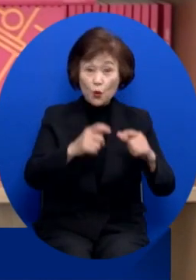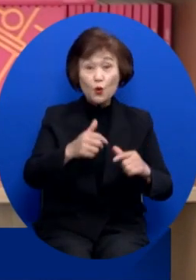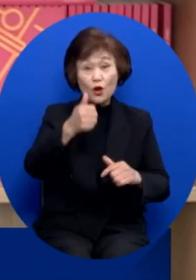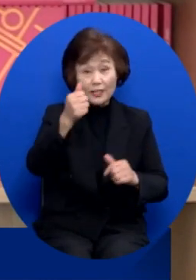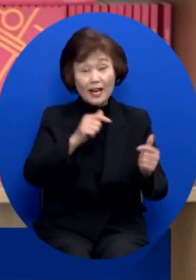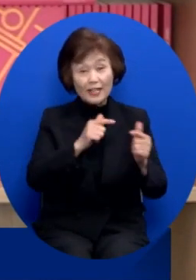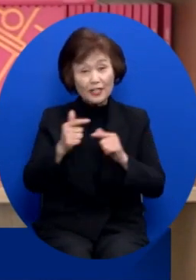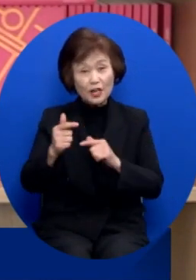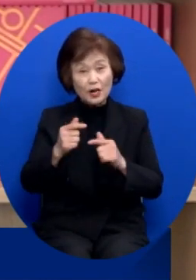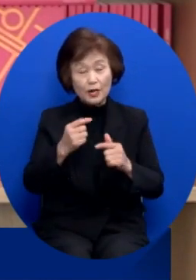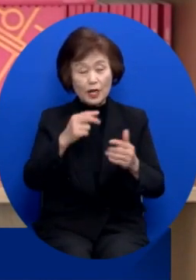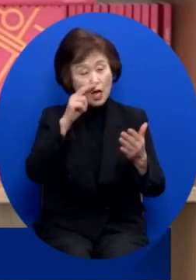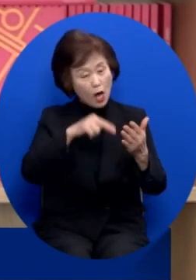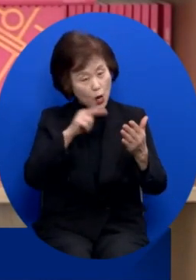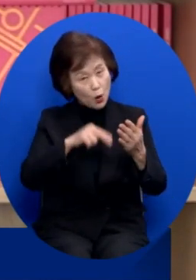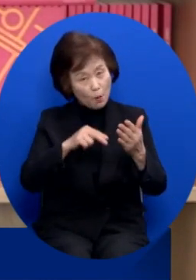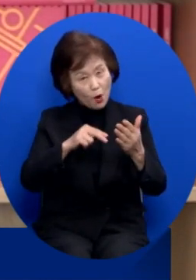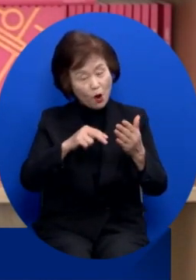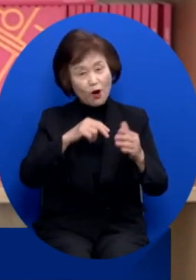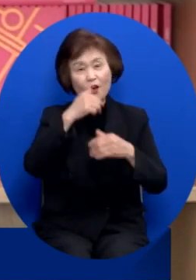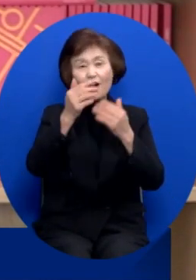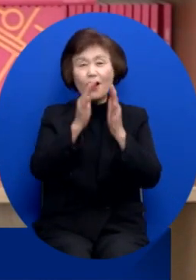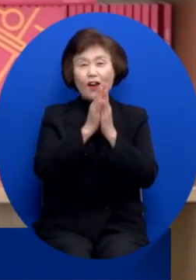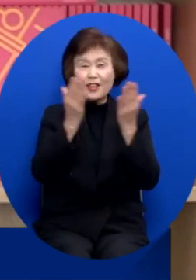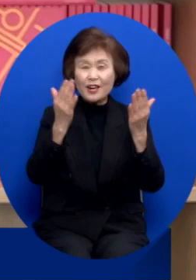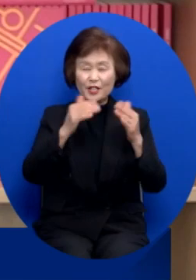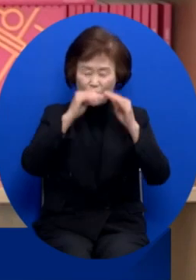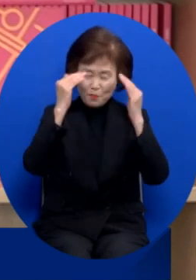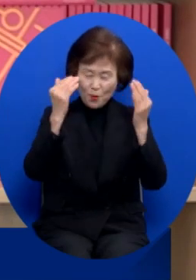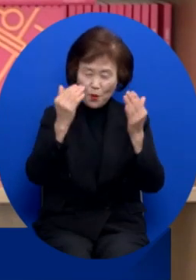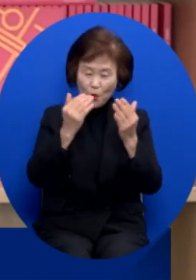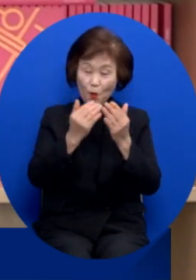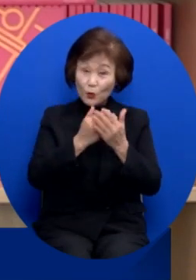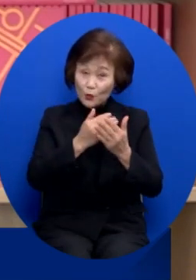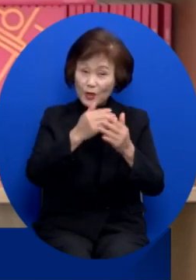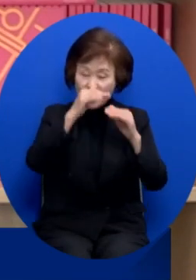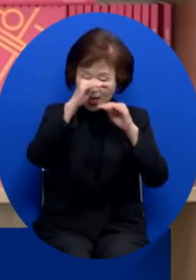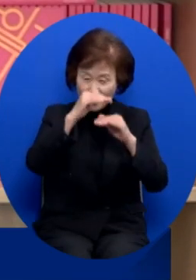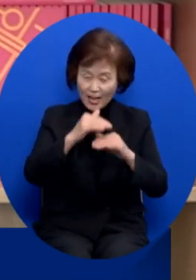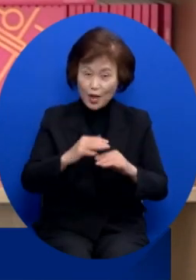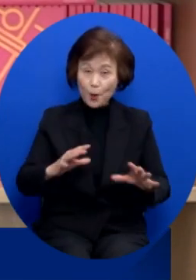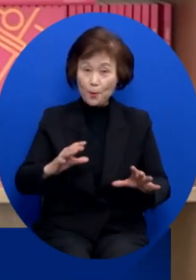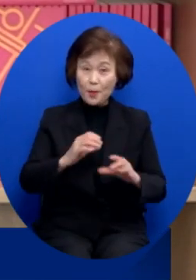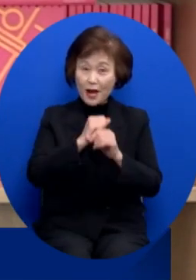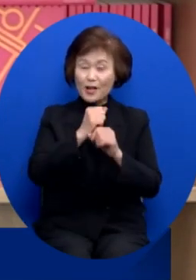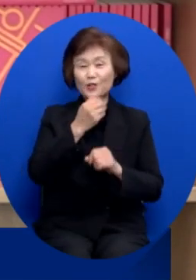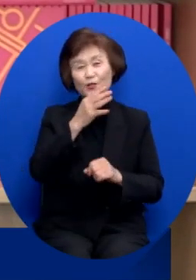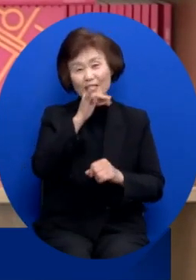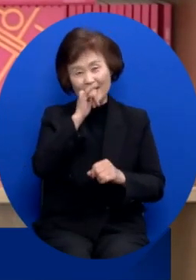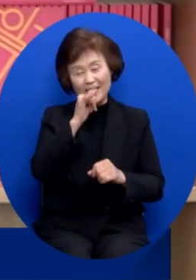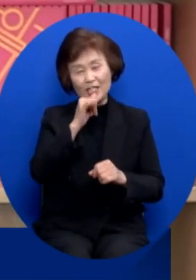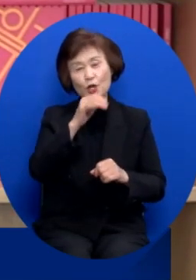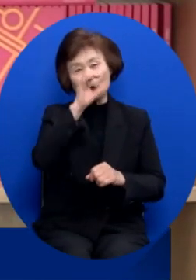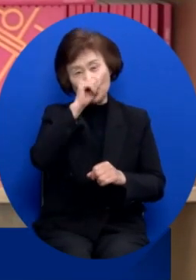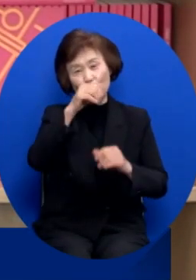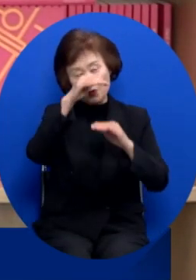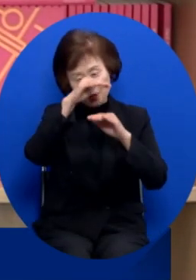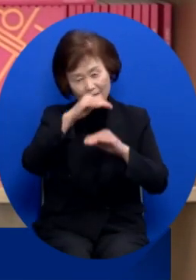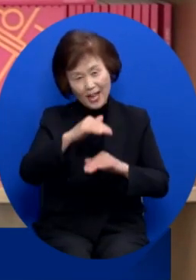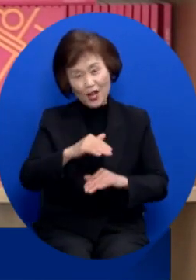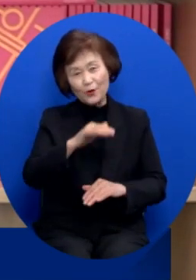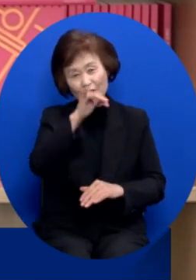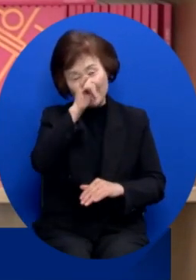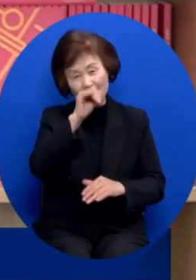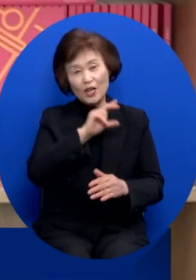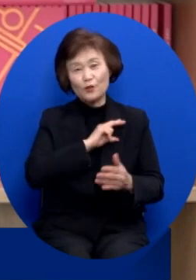읽으면 성경 전체의 흐름을 잘 알 수 있는 좋은 내용이다 이렇게